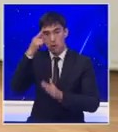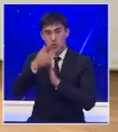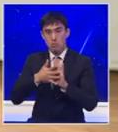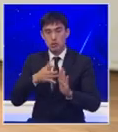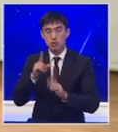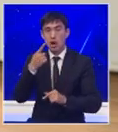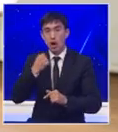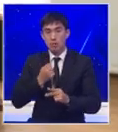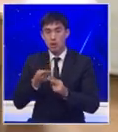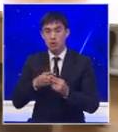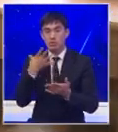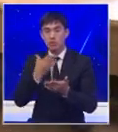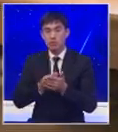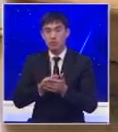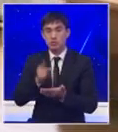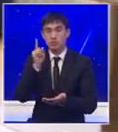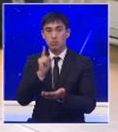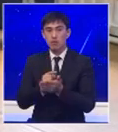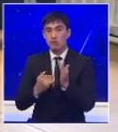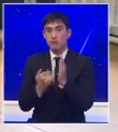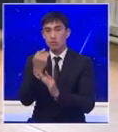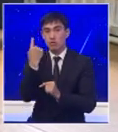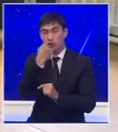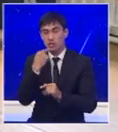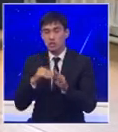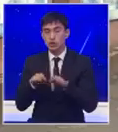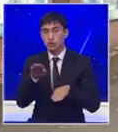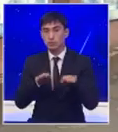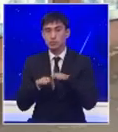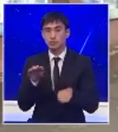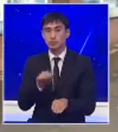армия это своеобразный порог формирования личности